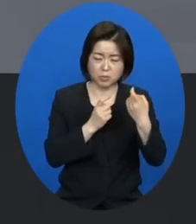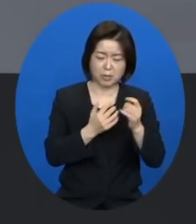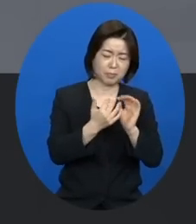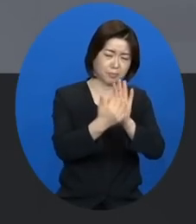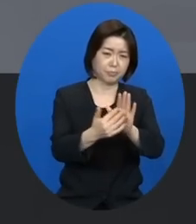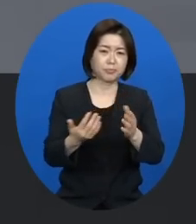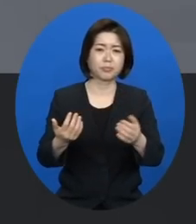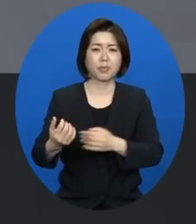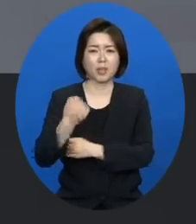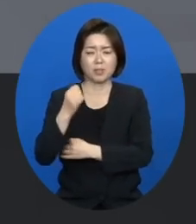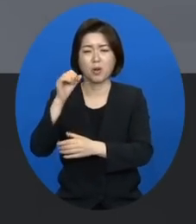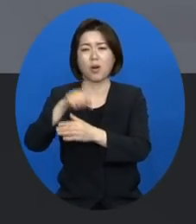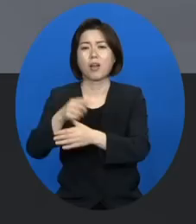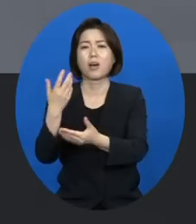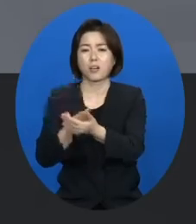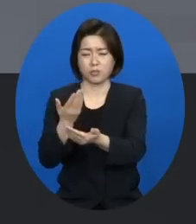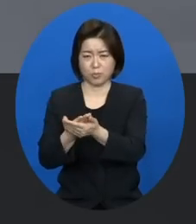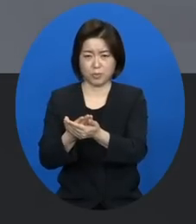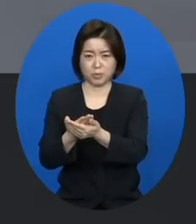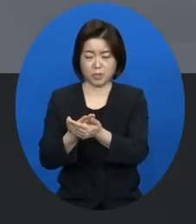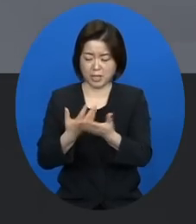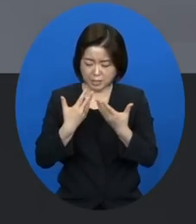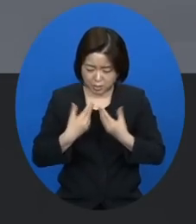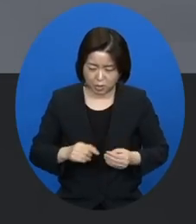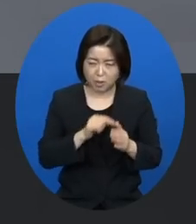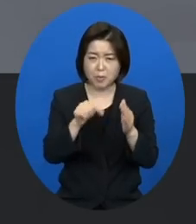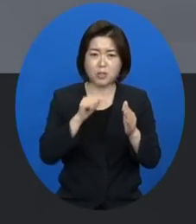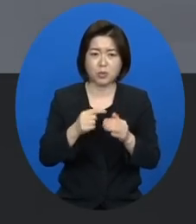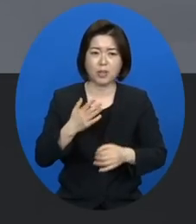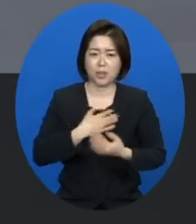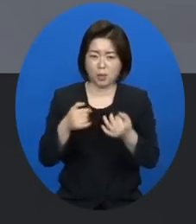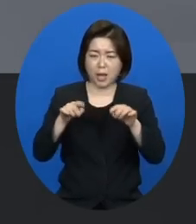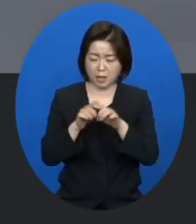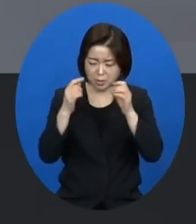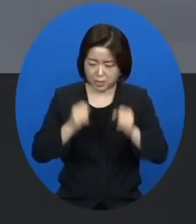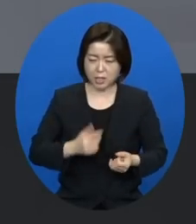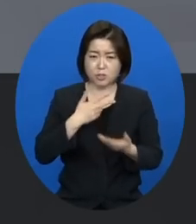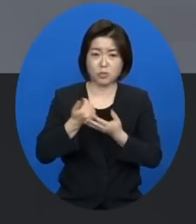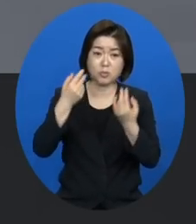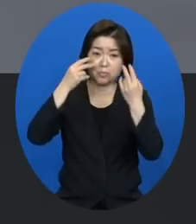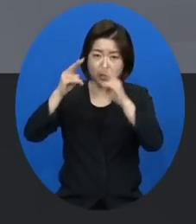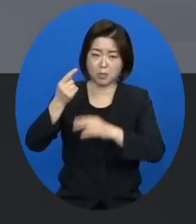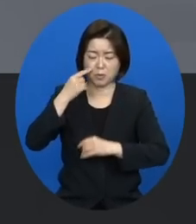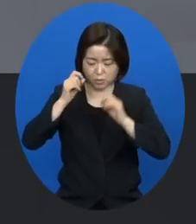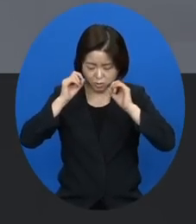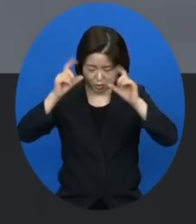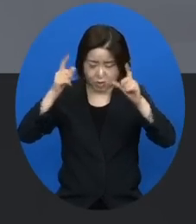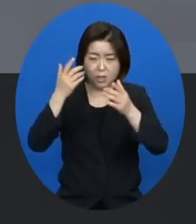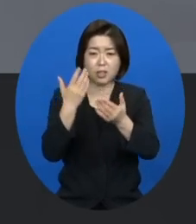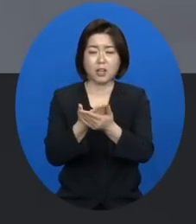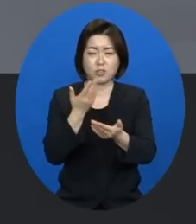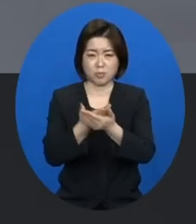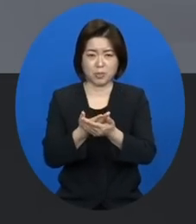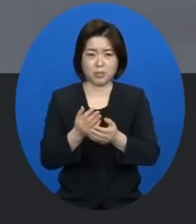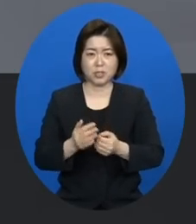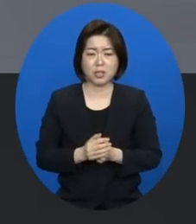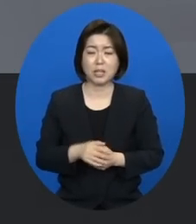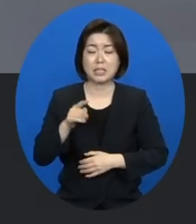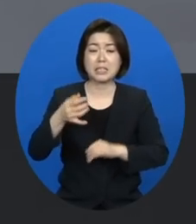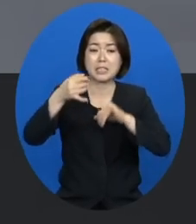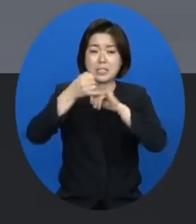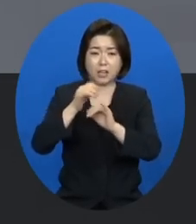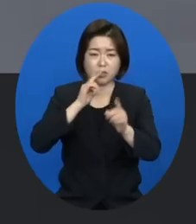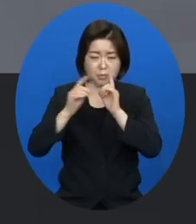우리에게 허락하여 주옵소서. 절망 중에도 나와 함께 하시는 주를 바라보는 눈이 활짝 열리게 하여 주옵소서. 그러의